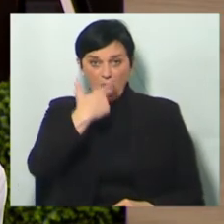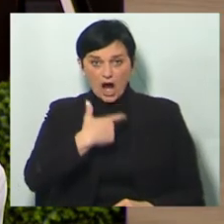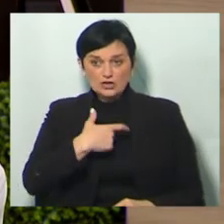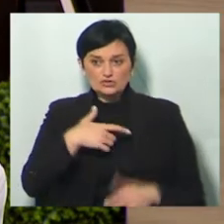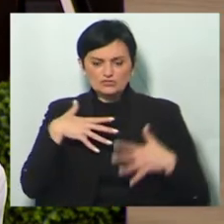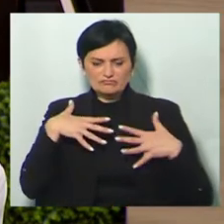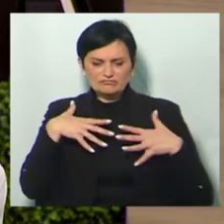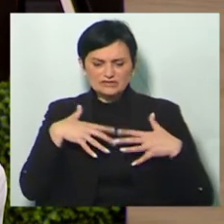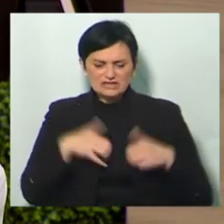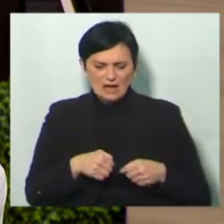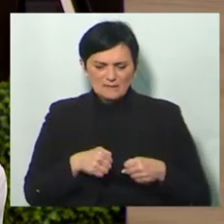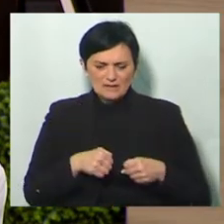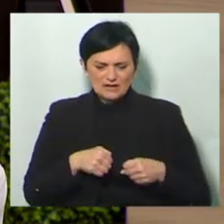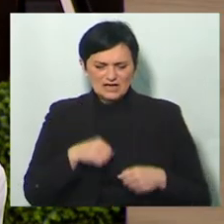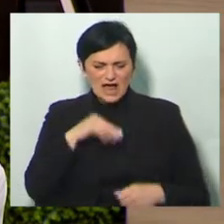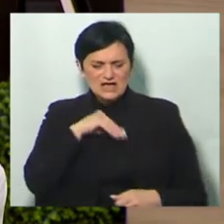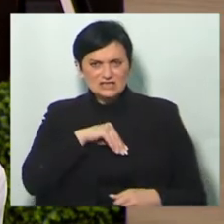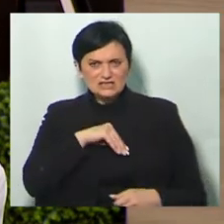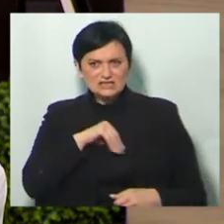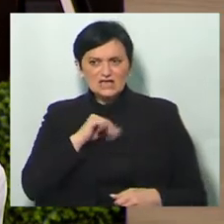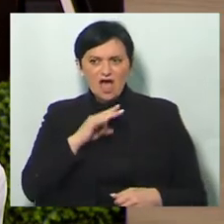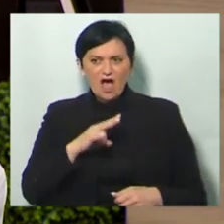დეპრესიით ან